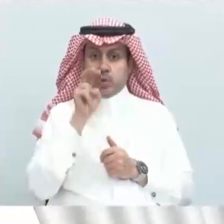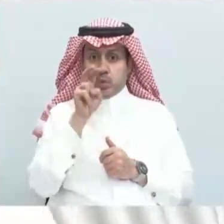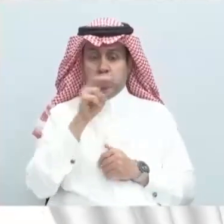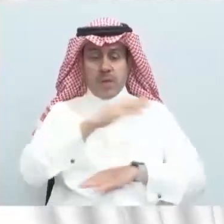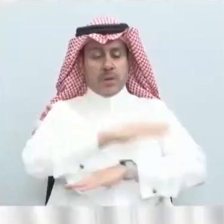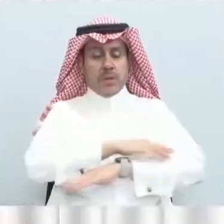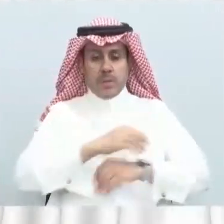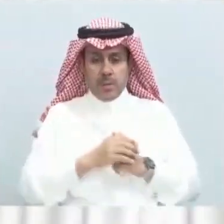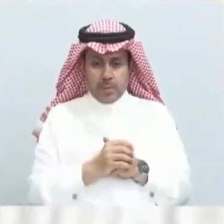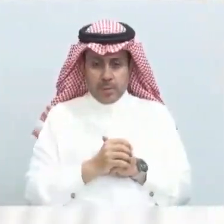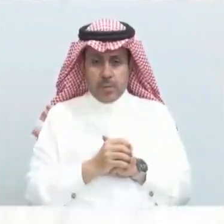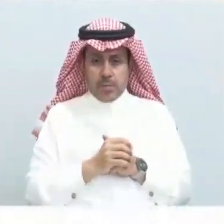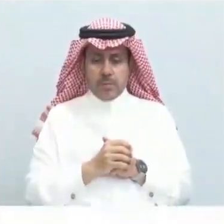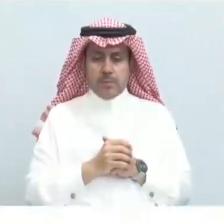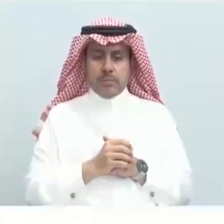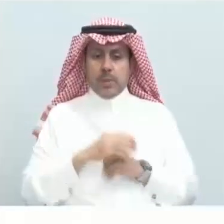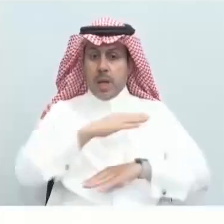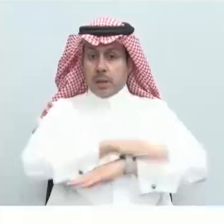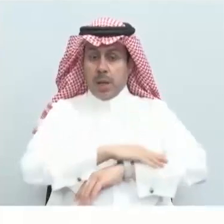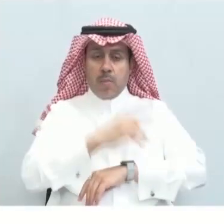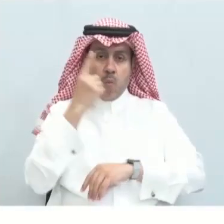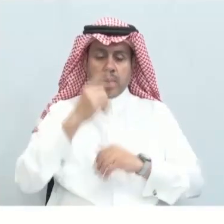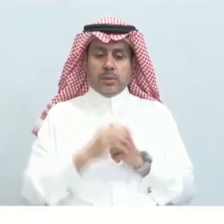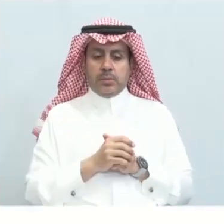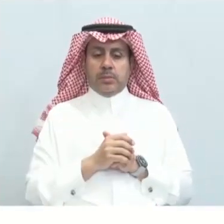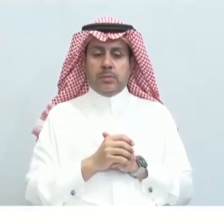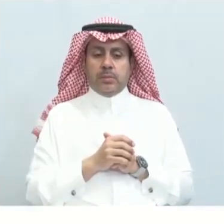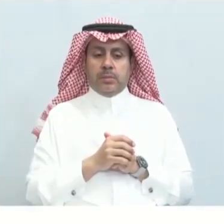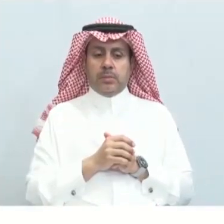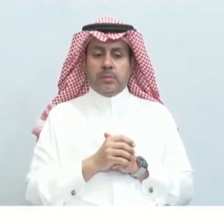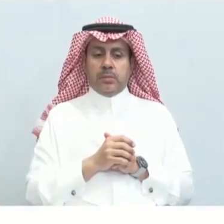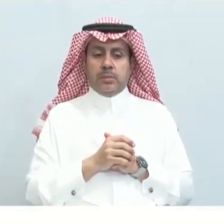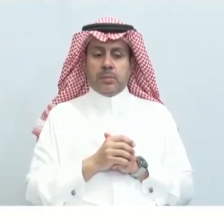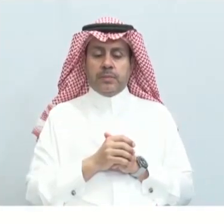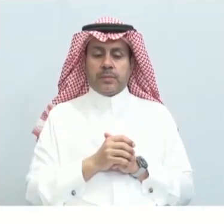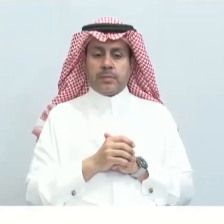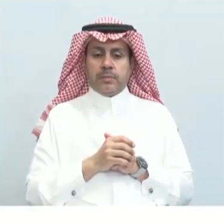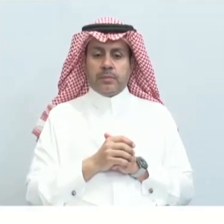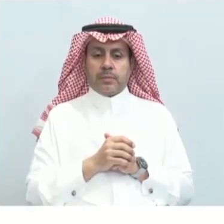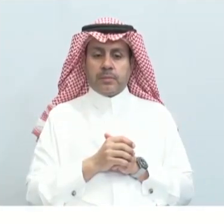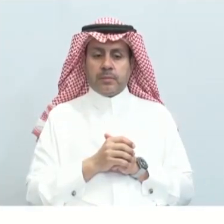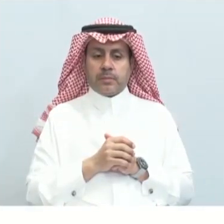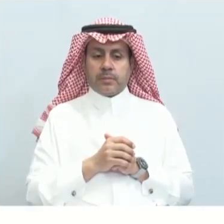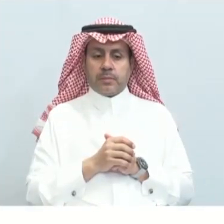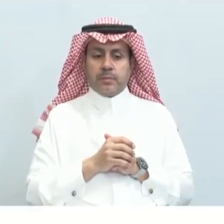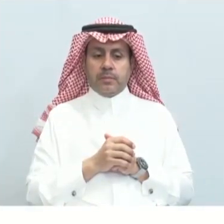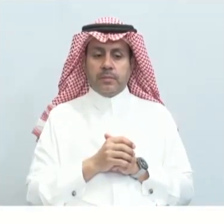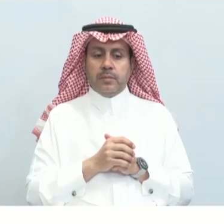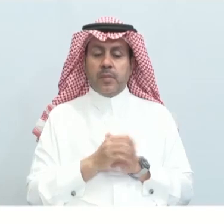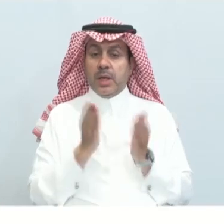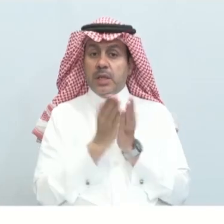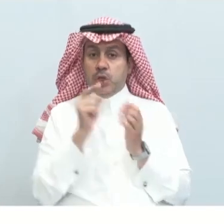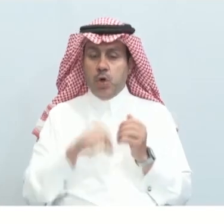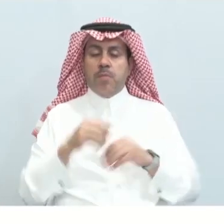هذا درسنا لهذا اليوم الاداب واحد الاداب واحد هنا هذا هو